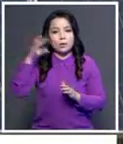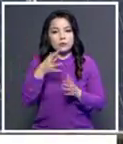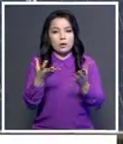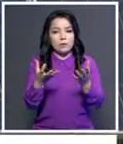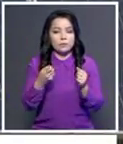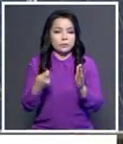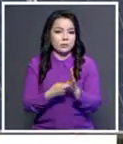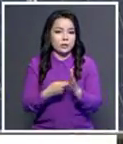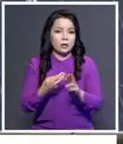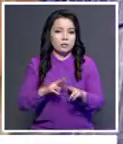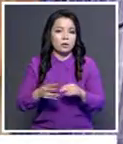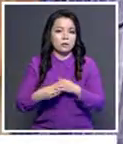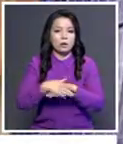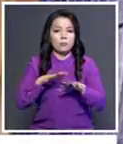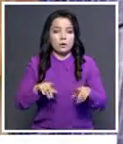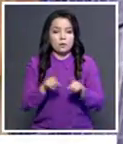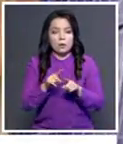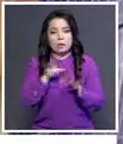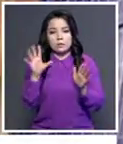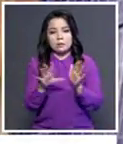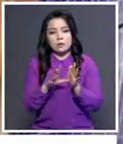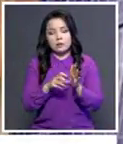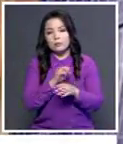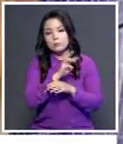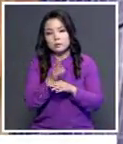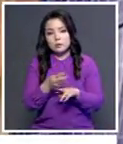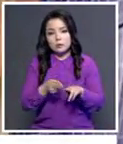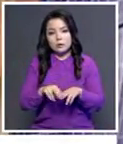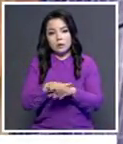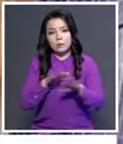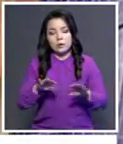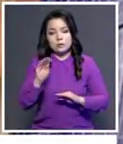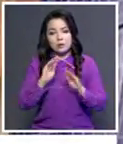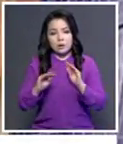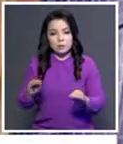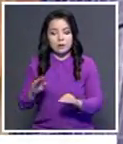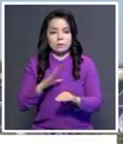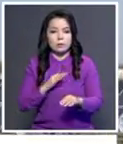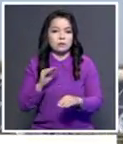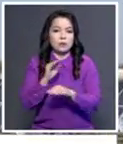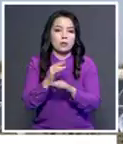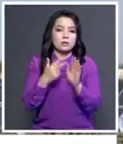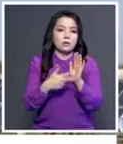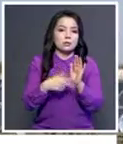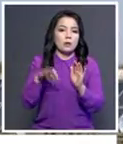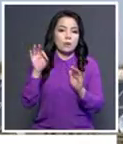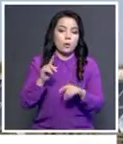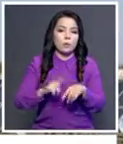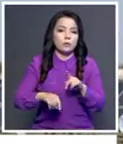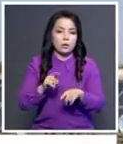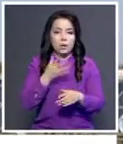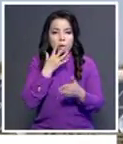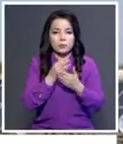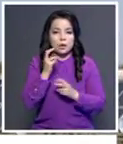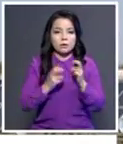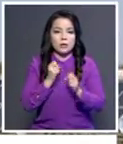былай өңірдегі елді мекендерді қуат көзімен қамтамасыз етпек. Нысанға қажетті жабдықтар мен қондырғылардың 80% отандық өнім.